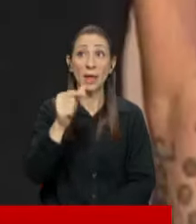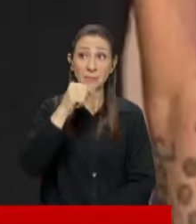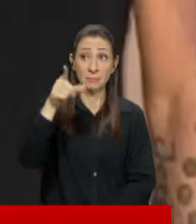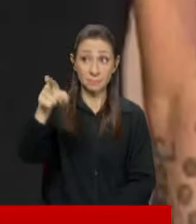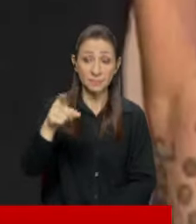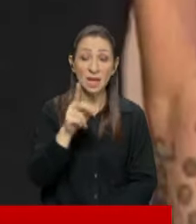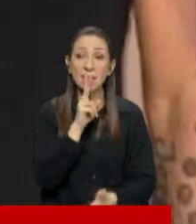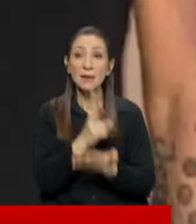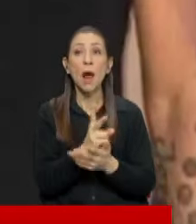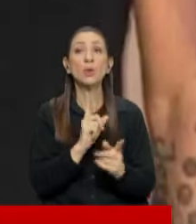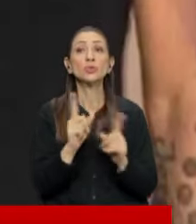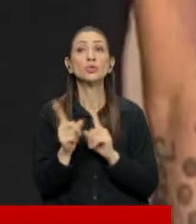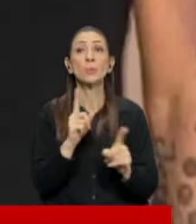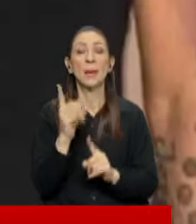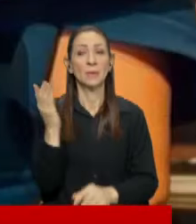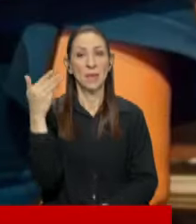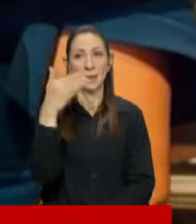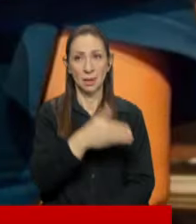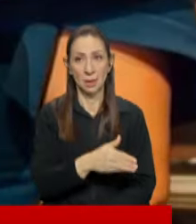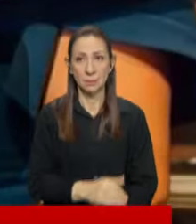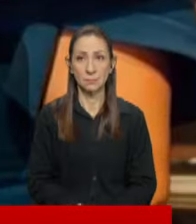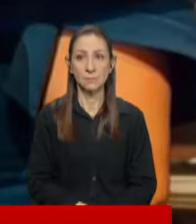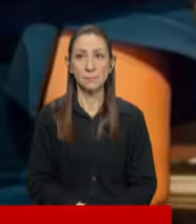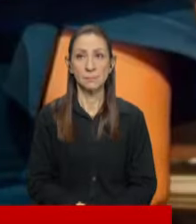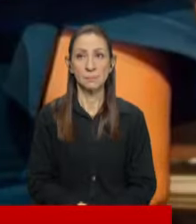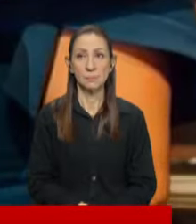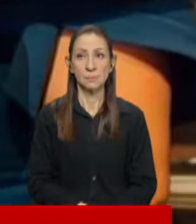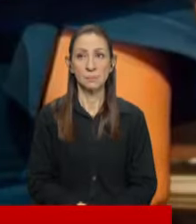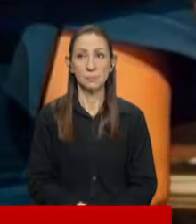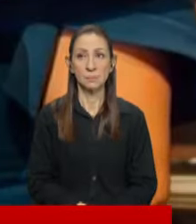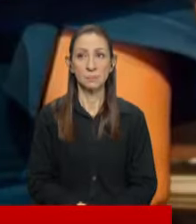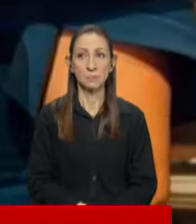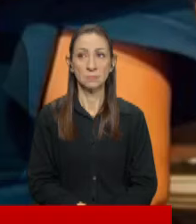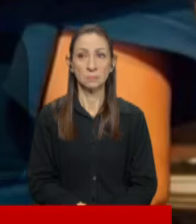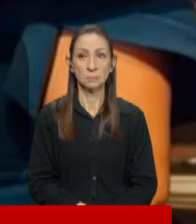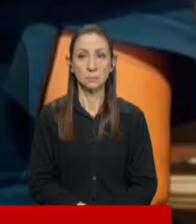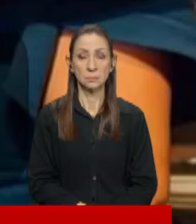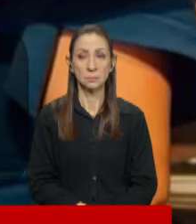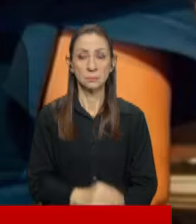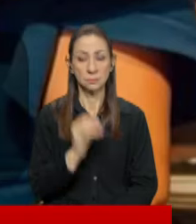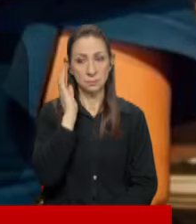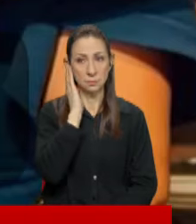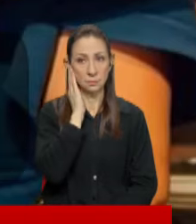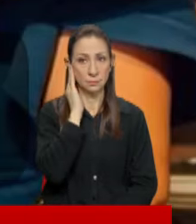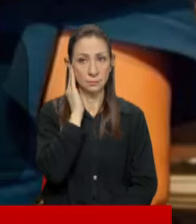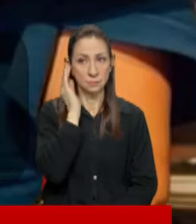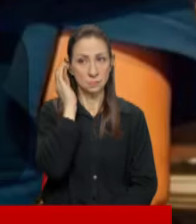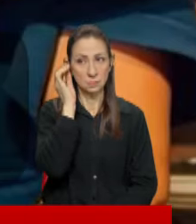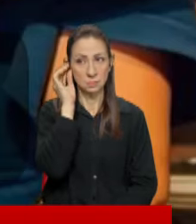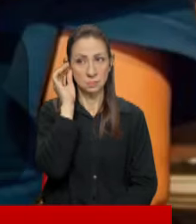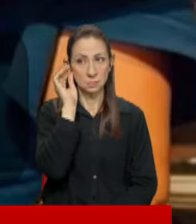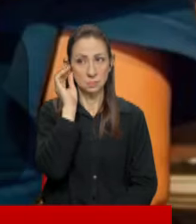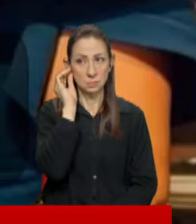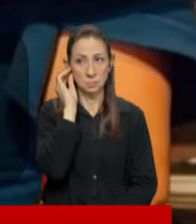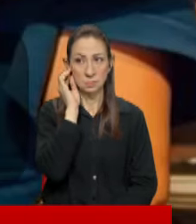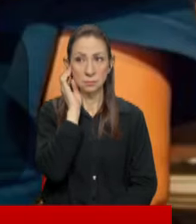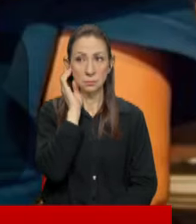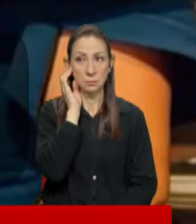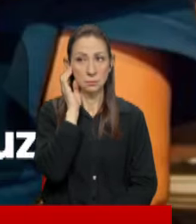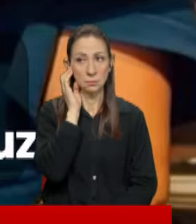Camilleri karar duruşması için mahkemeye gitti. Bizim yaşama sevincimizi aldı. Biz onun da hukuk önünde hak ettiği cezayı alarak